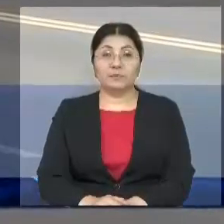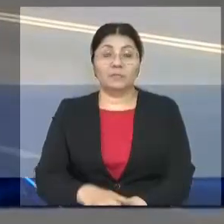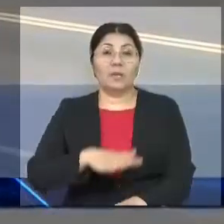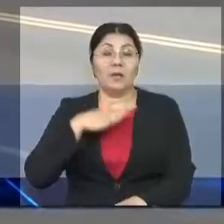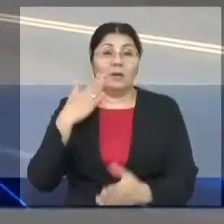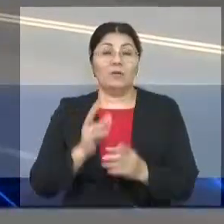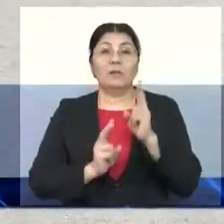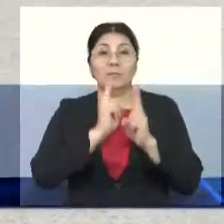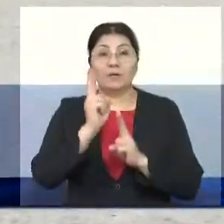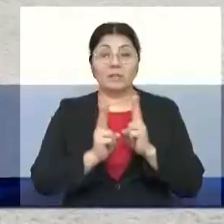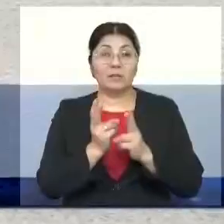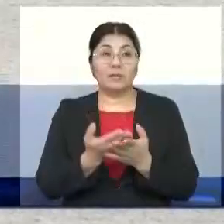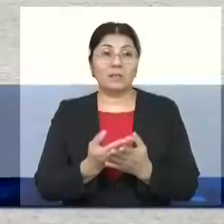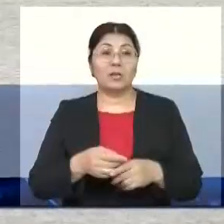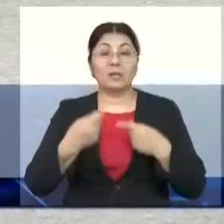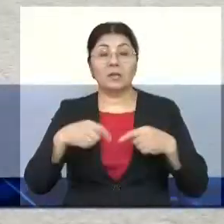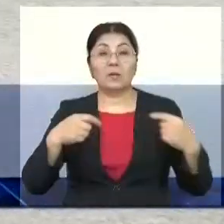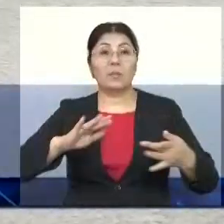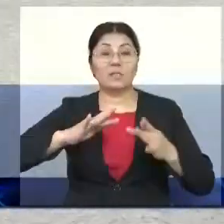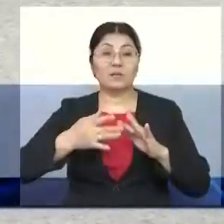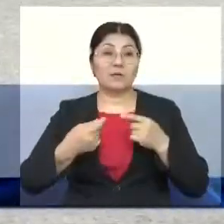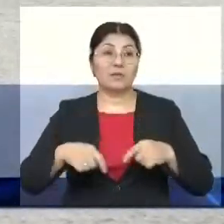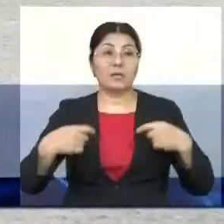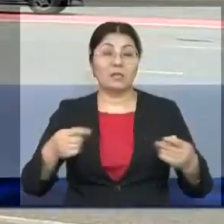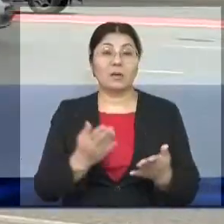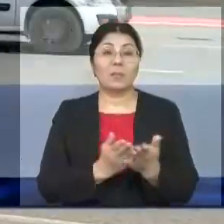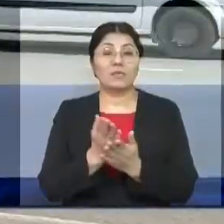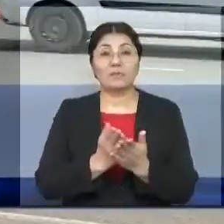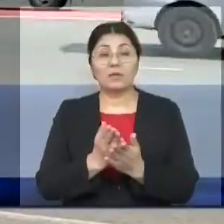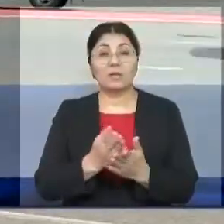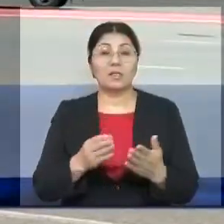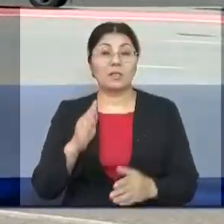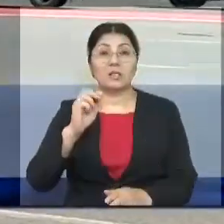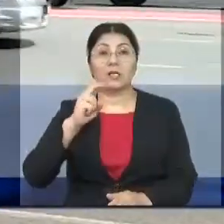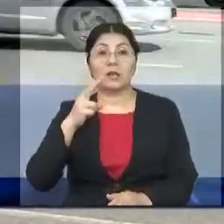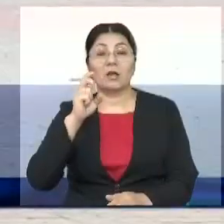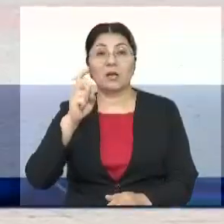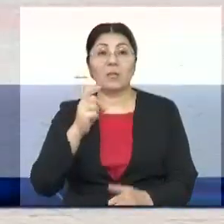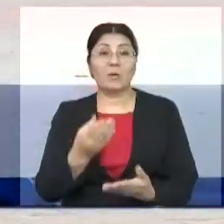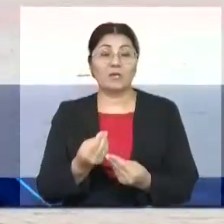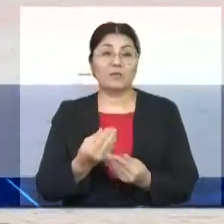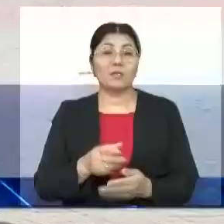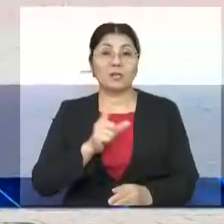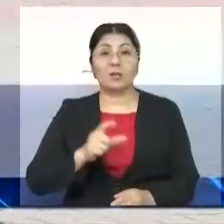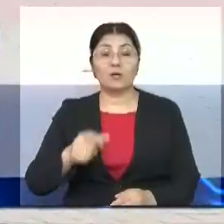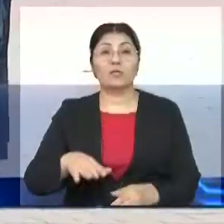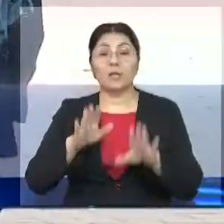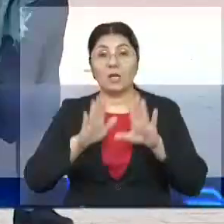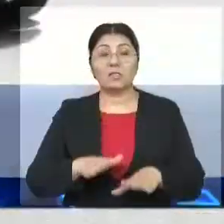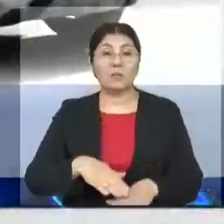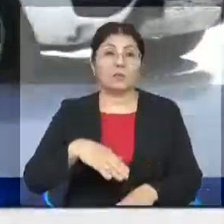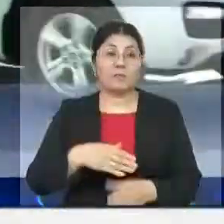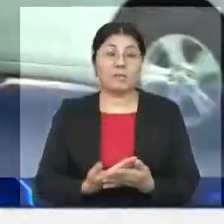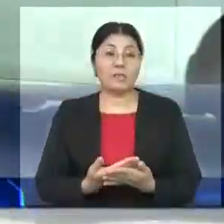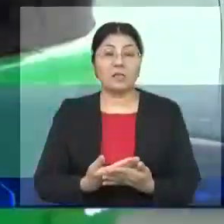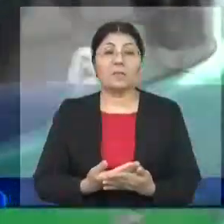Чаще всего жалобы поступают на розничную электронную торговлю, бытовые услуги, жилищно-коммунальное хозяйство. Кроме того, граждане остаются недовольными